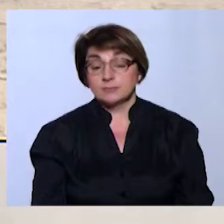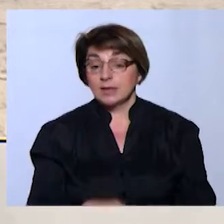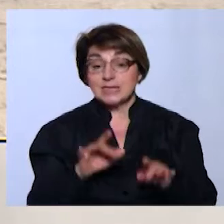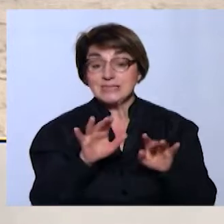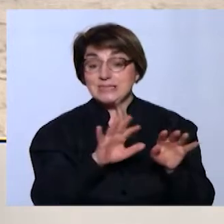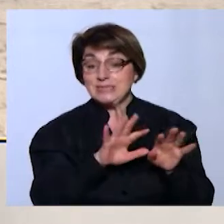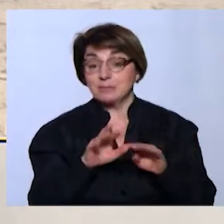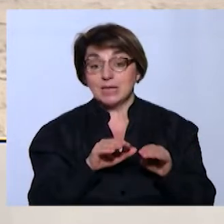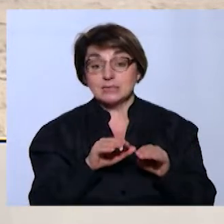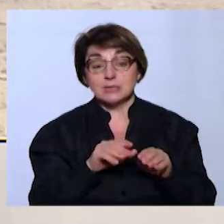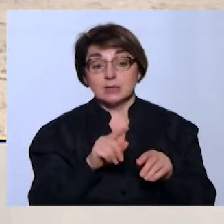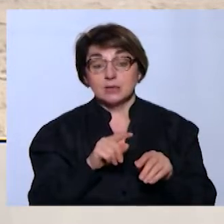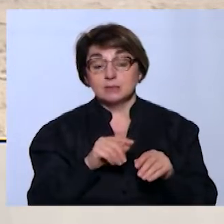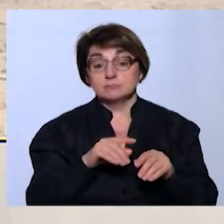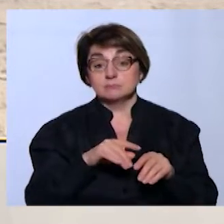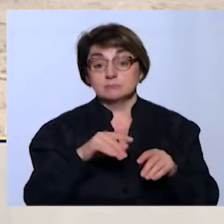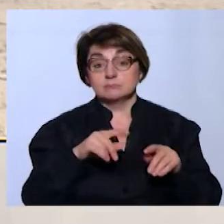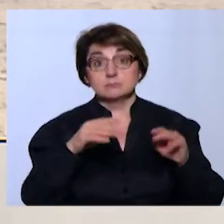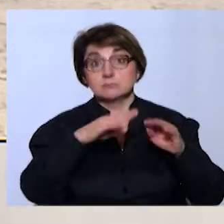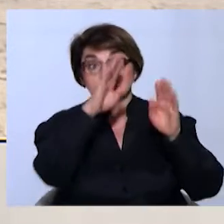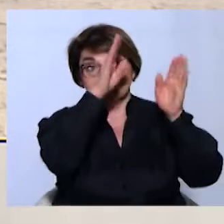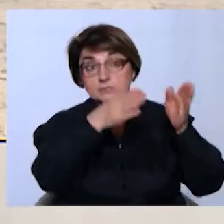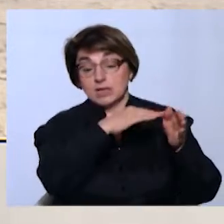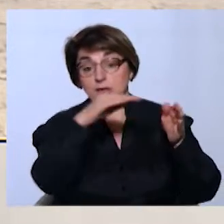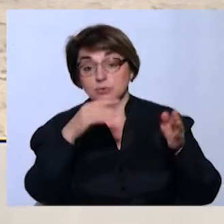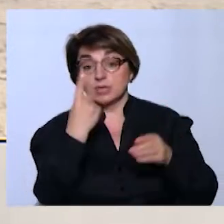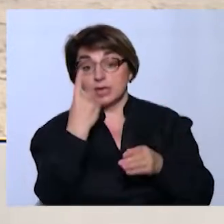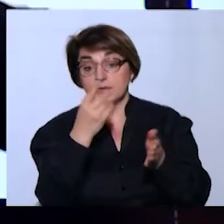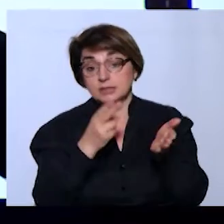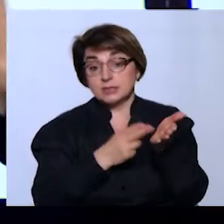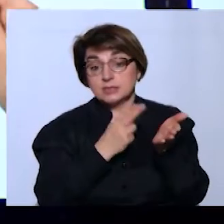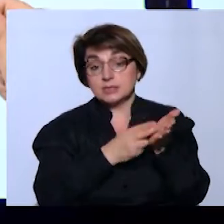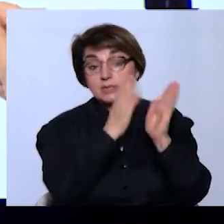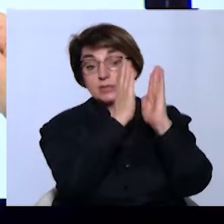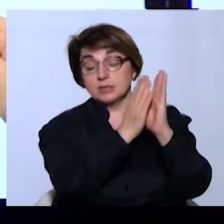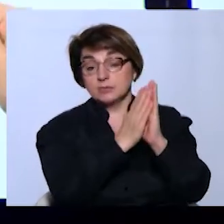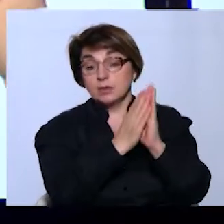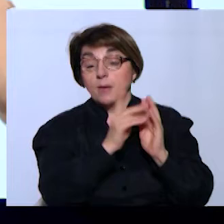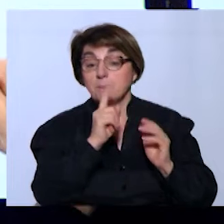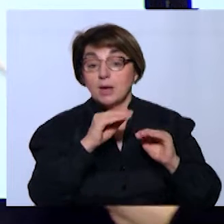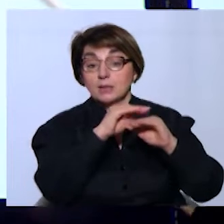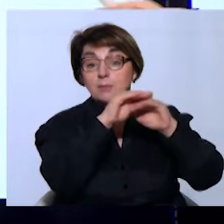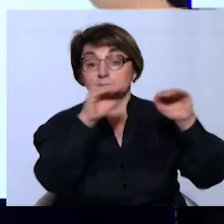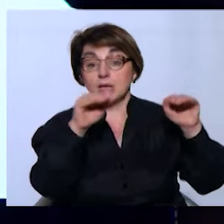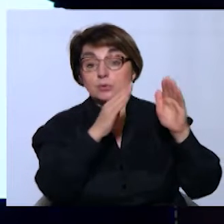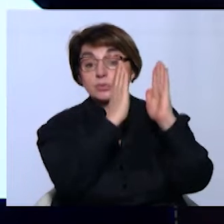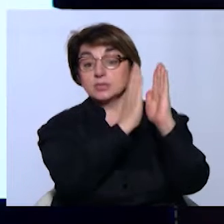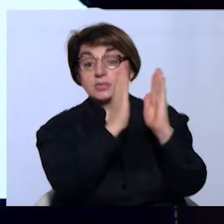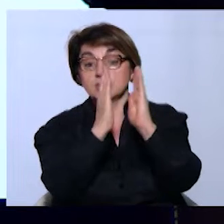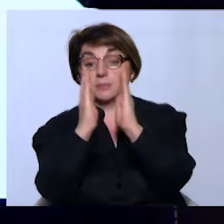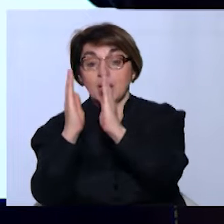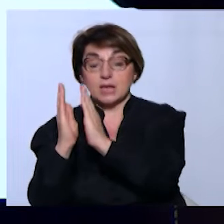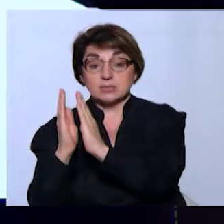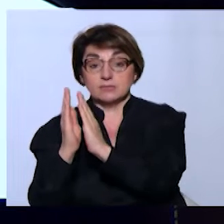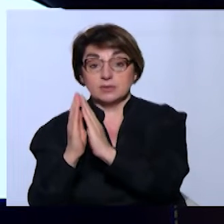ზმნას. თაროზე ერთი წიგნი დევს, ერთი. მაგრამ თაროზე წიგნები